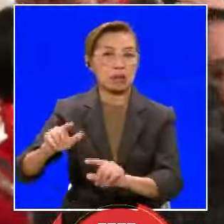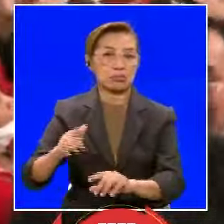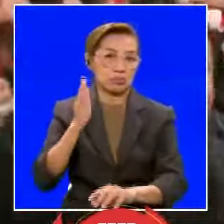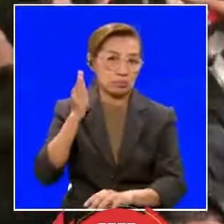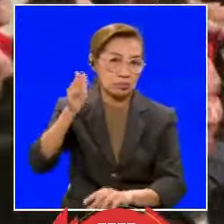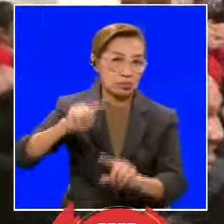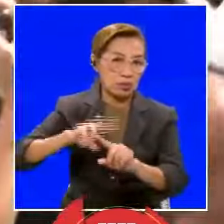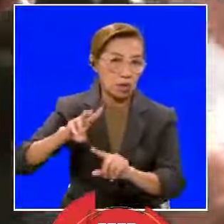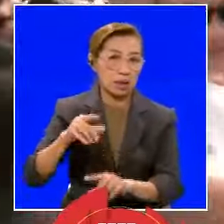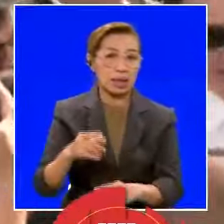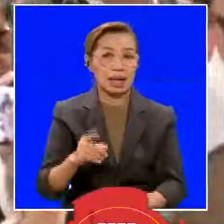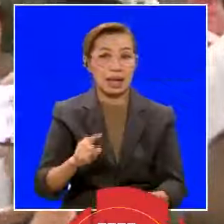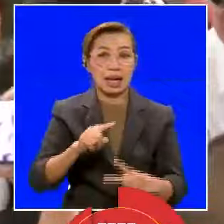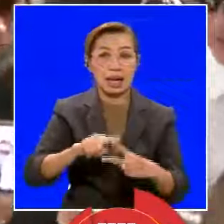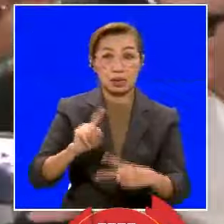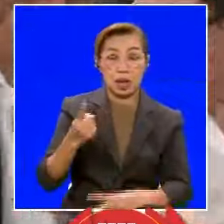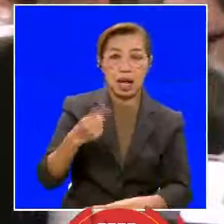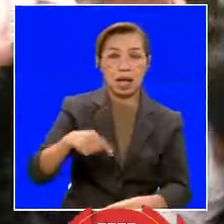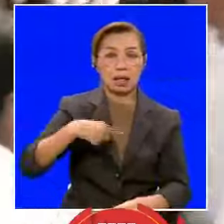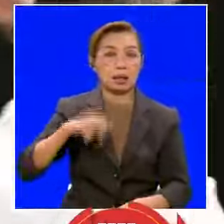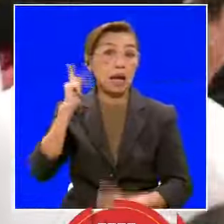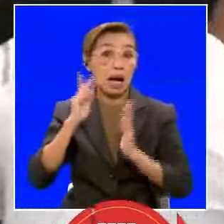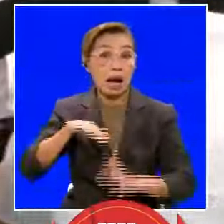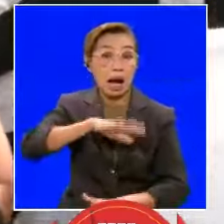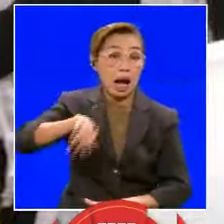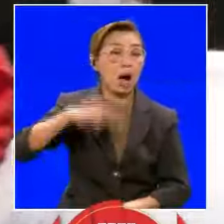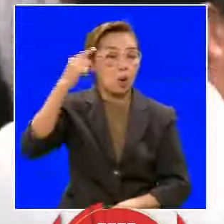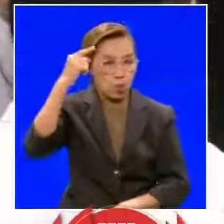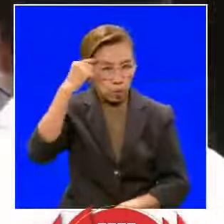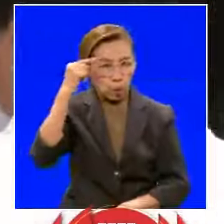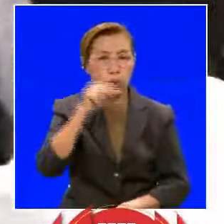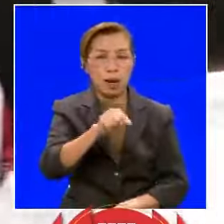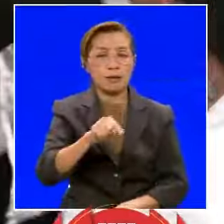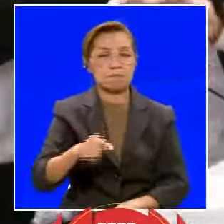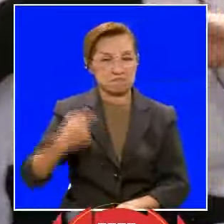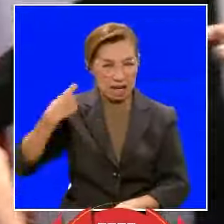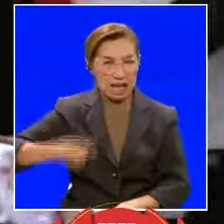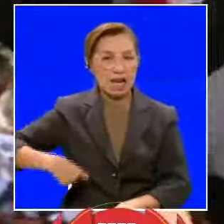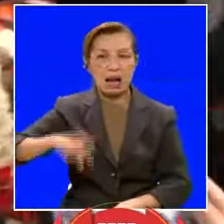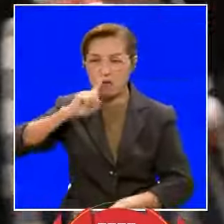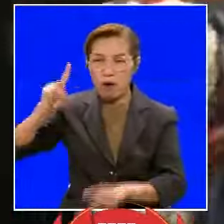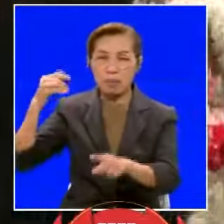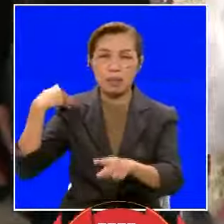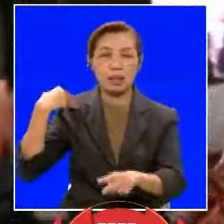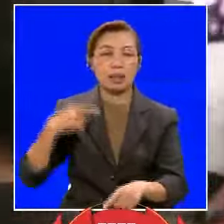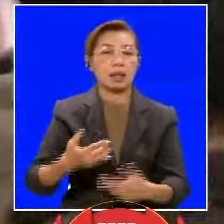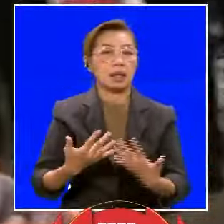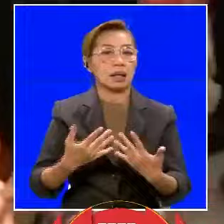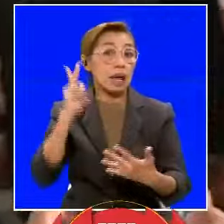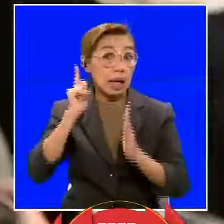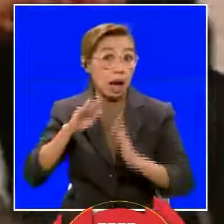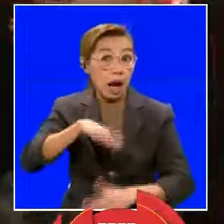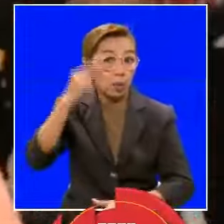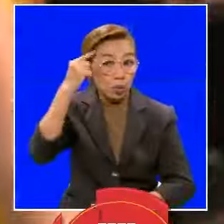อกว่าน่าจะสั่งฟ้องถ้าเรารู้นักการเมืองหลายๆท่านก็น่าจะรู้พอรู้ปุ๊บมันก็เลยกลายเป็นว่าเอ๊ควร